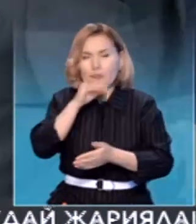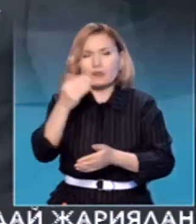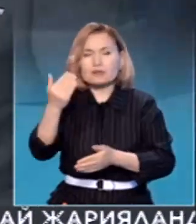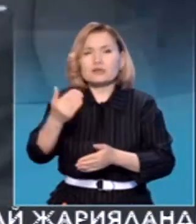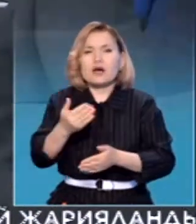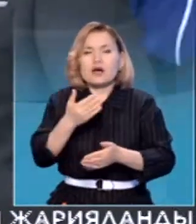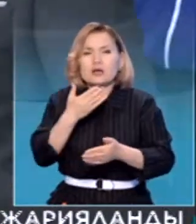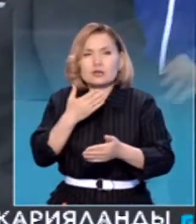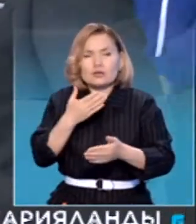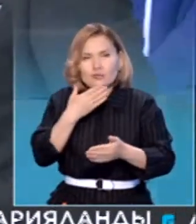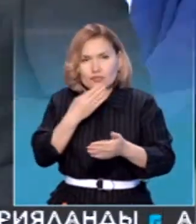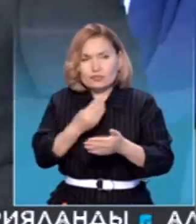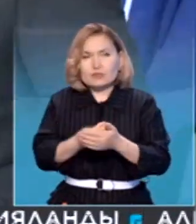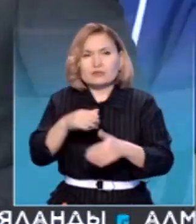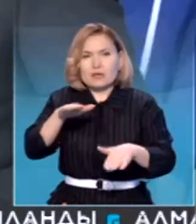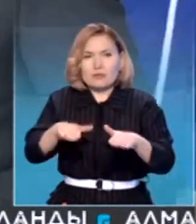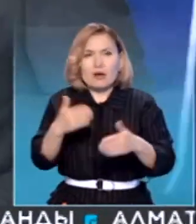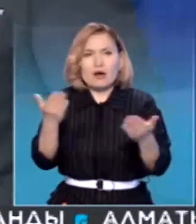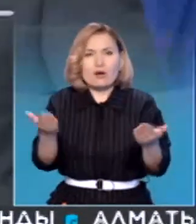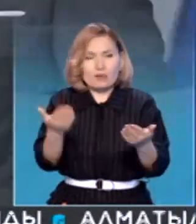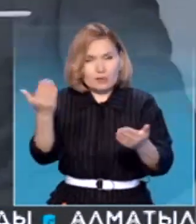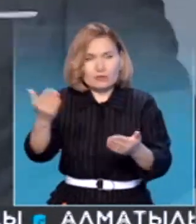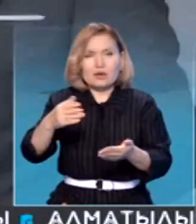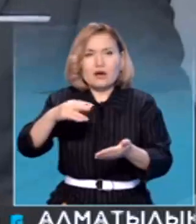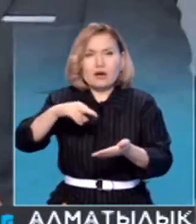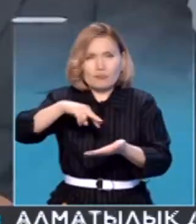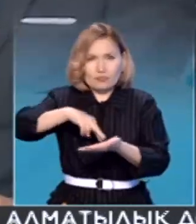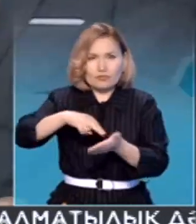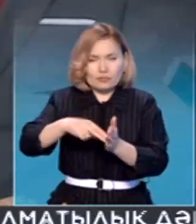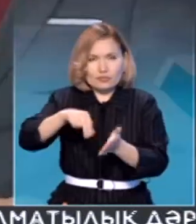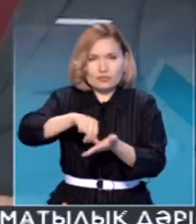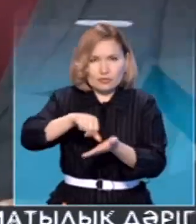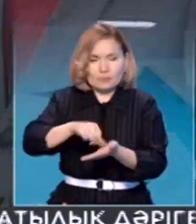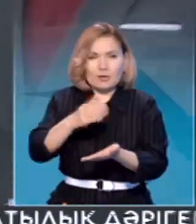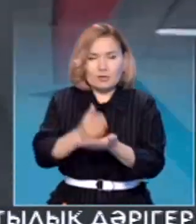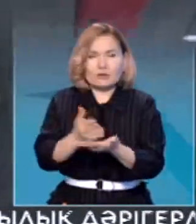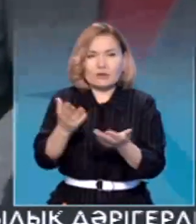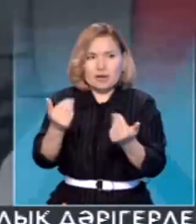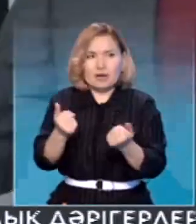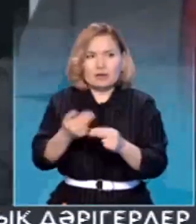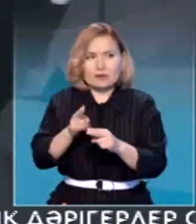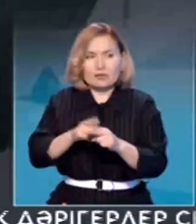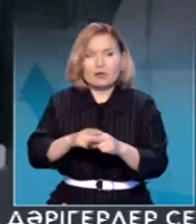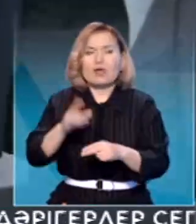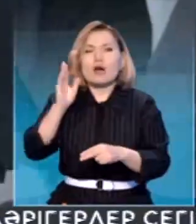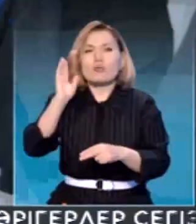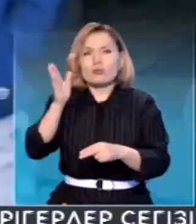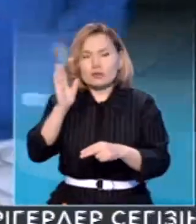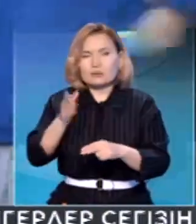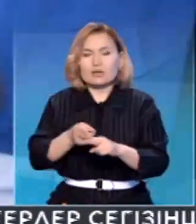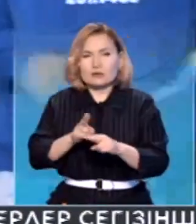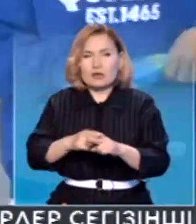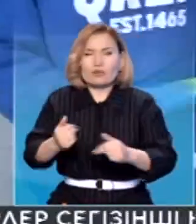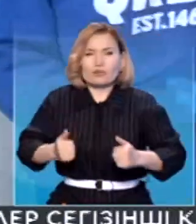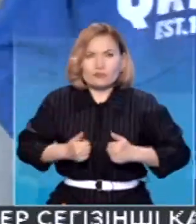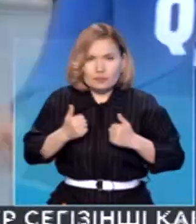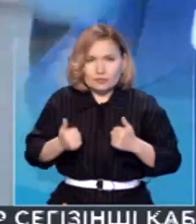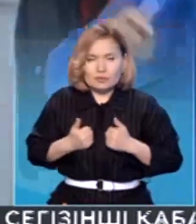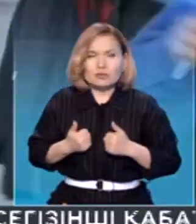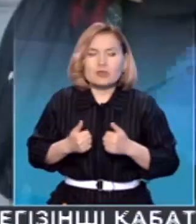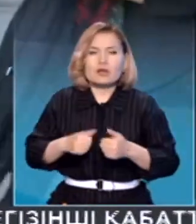өзің салмаға ауыстырып осы олимпиадаға қатысуды жоспарлап отырсың ба? Иә, әрине ағай, мен ол жағын енді келісеміз, әлі дұрыс талқылаған